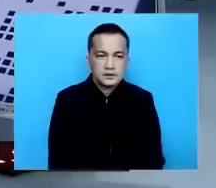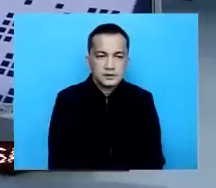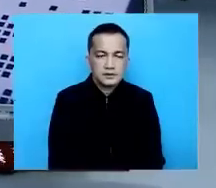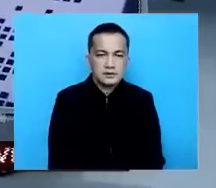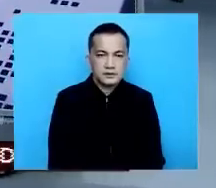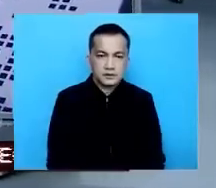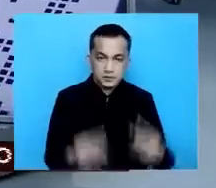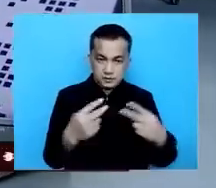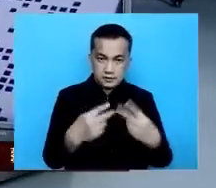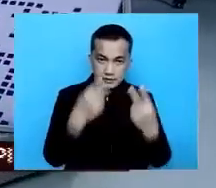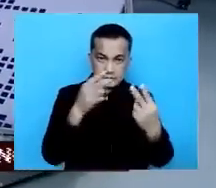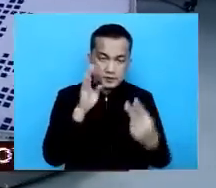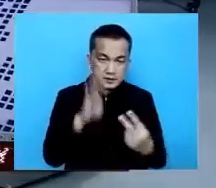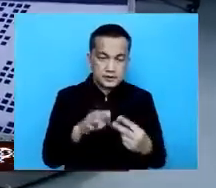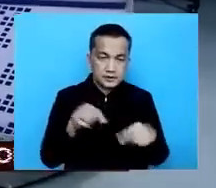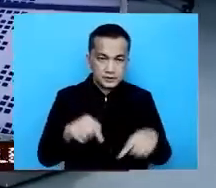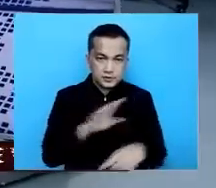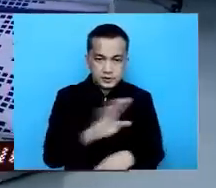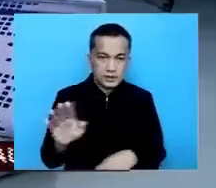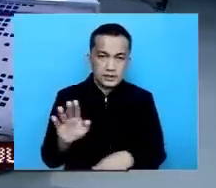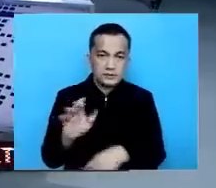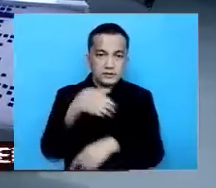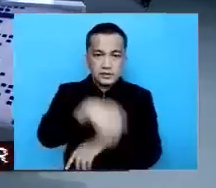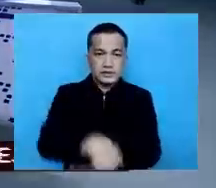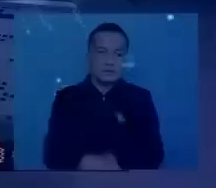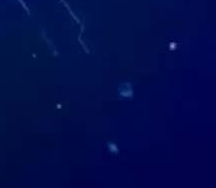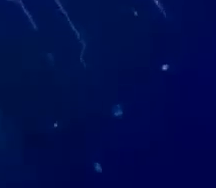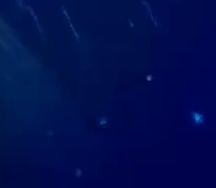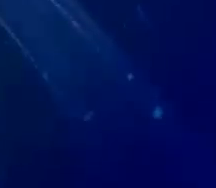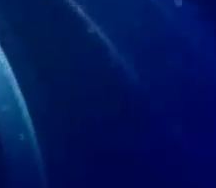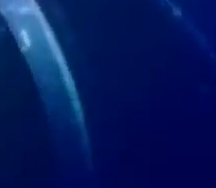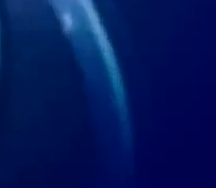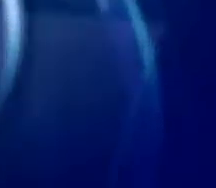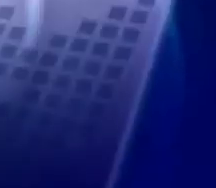Tutok lang mga kapatid dito sa Frontline Tonight.